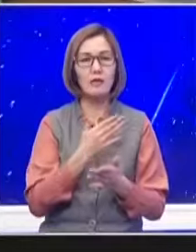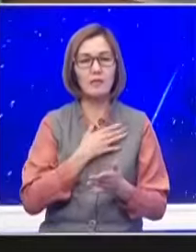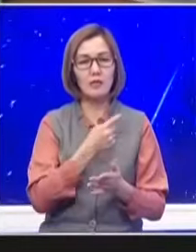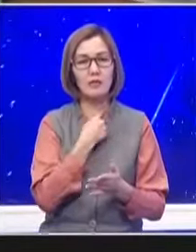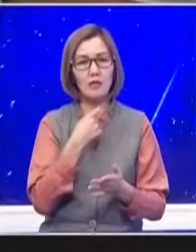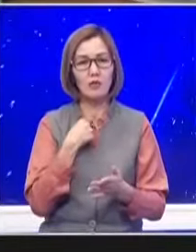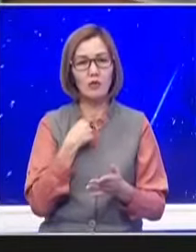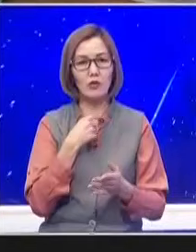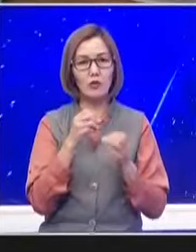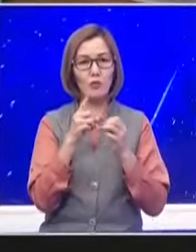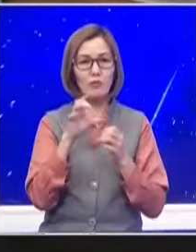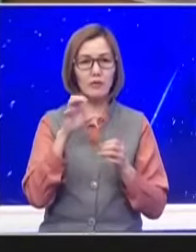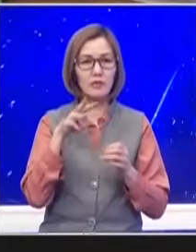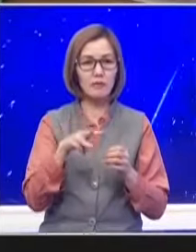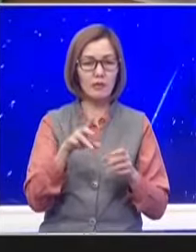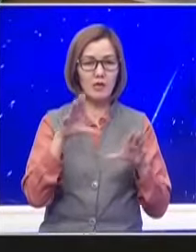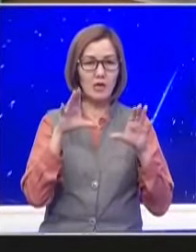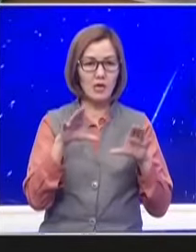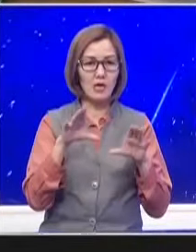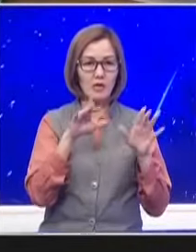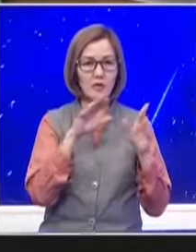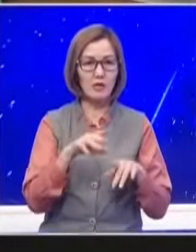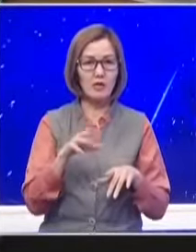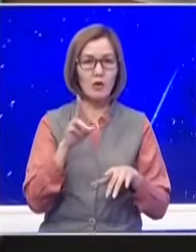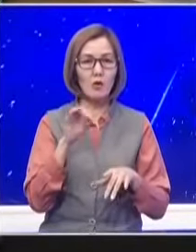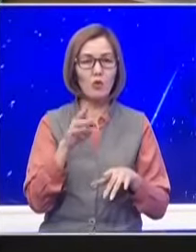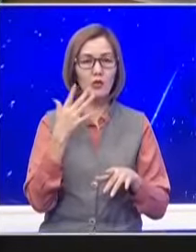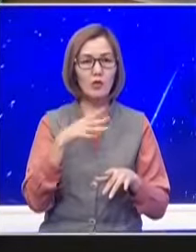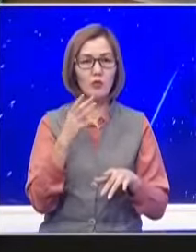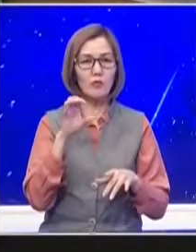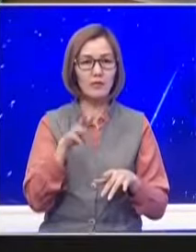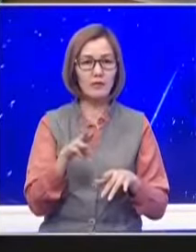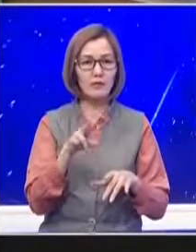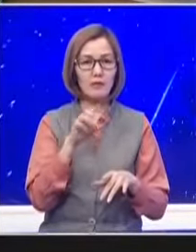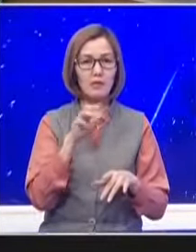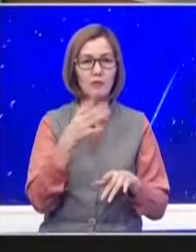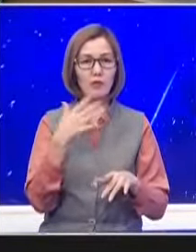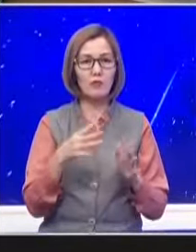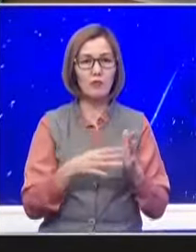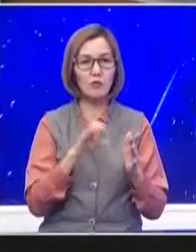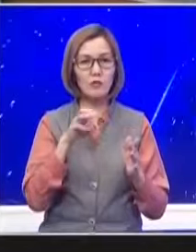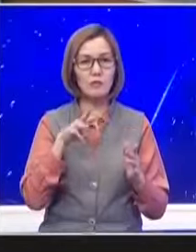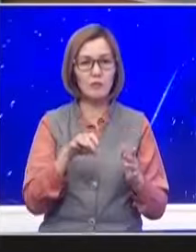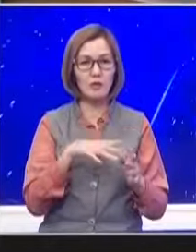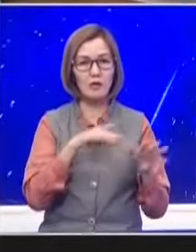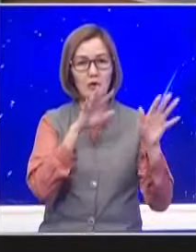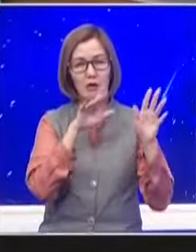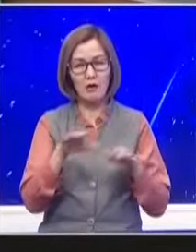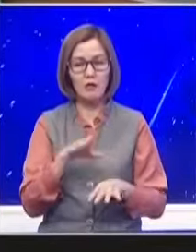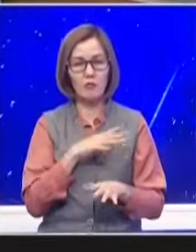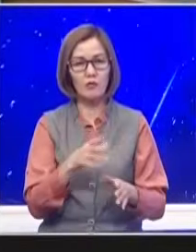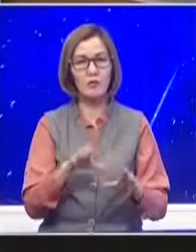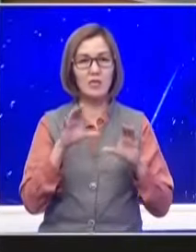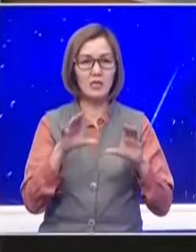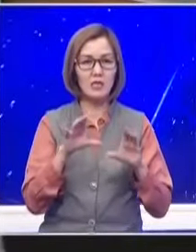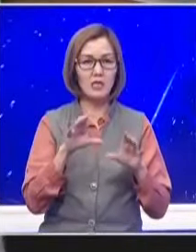кеше 11 сантиметр болды. А міне Қоғалыда 55 сантиметр, Лепсіде 59 сантиметр кеше жоғарылады қардың